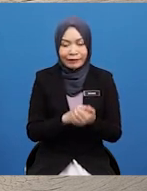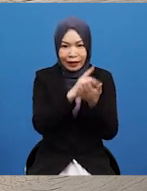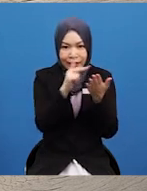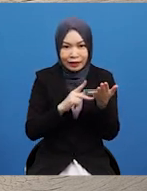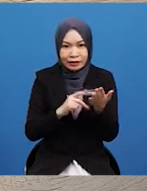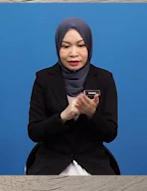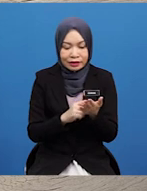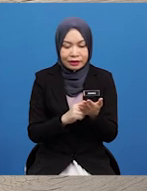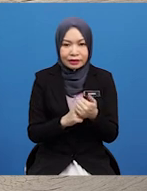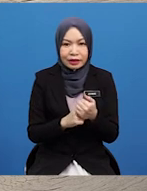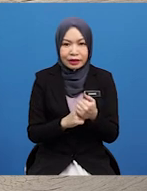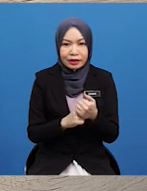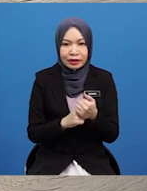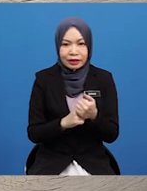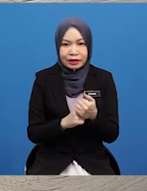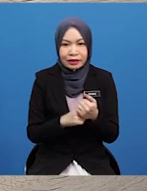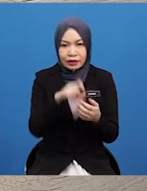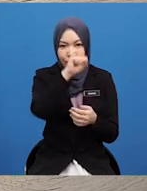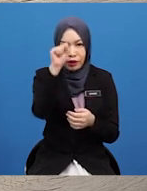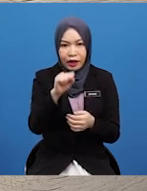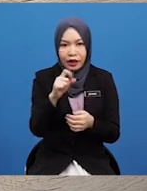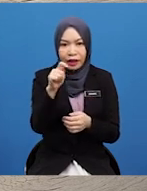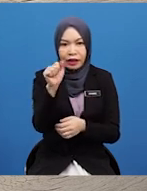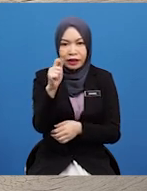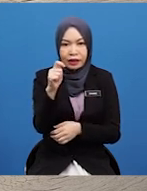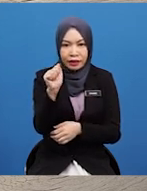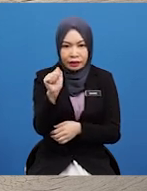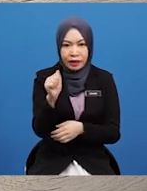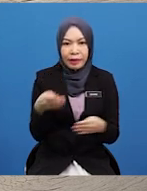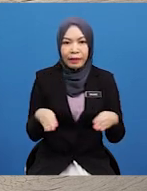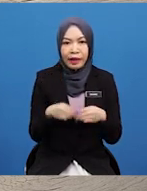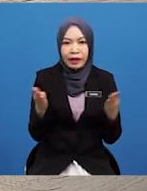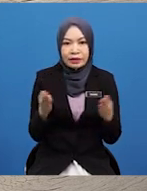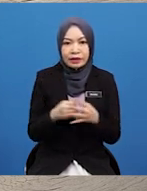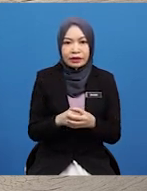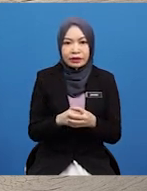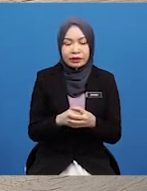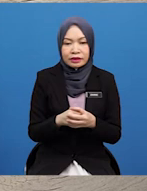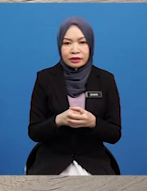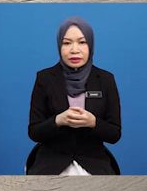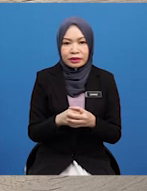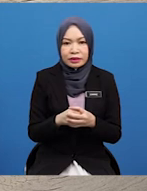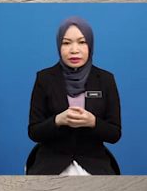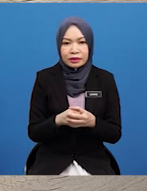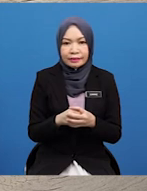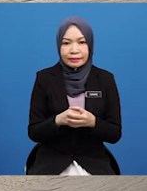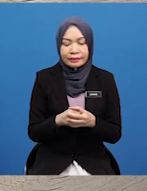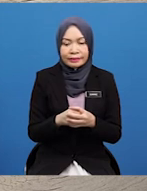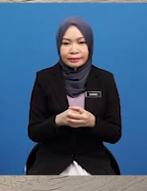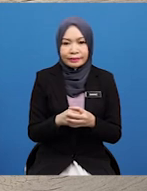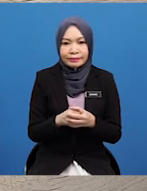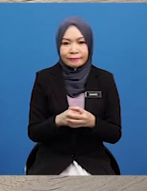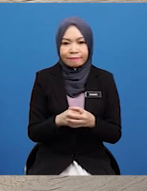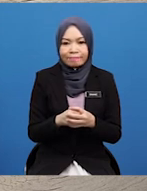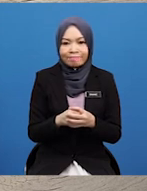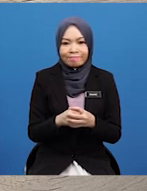bahasa. Tugasan soalan. Soalan meminta calon untuk mengenal pasti kesalahan bahasa yang